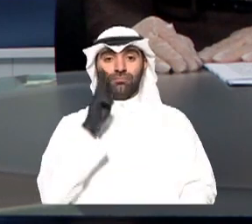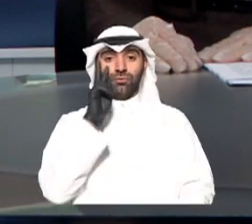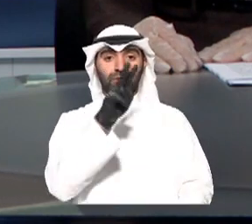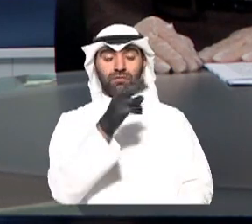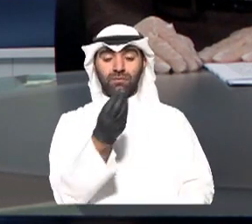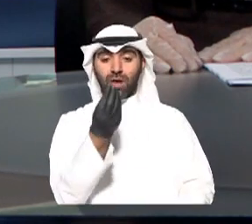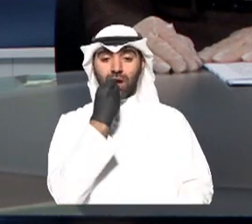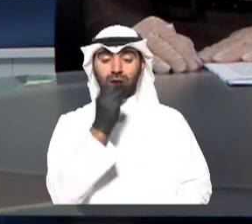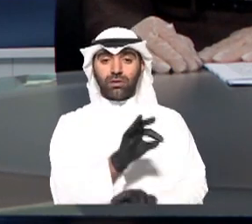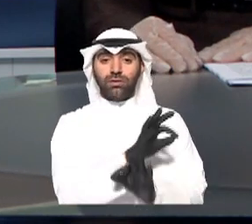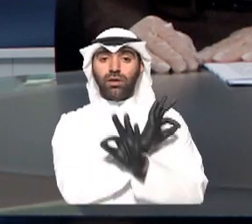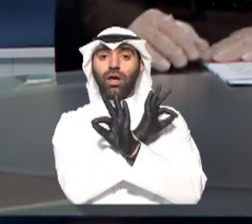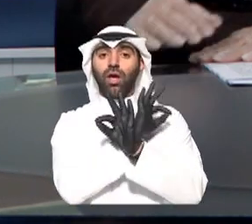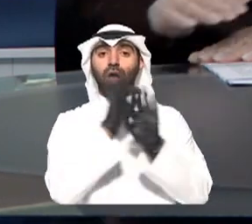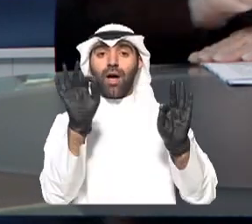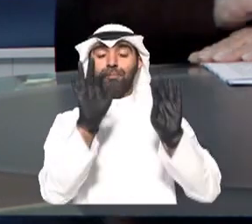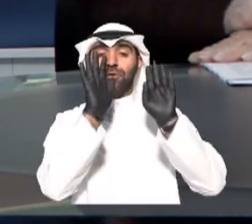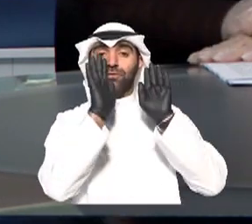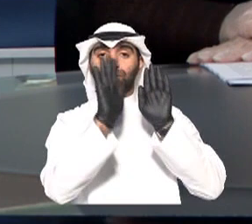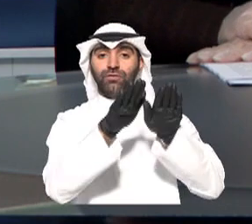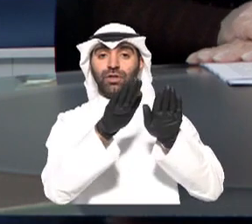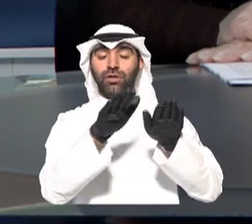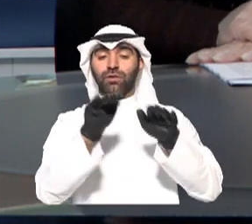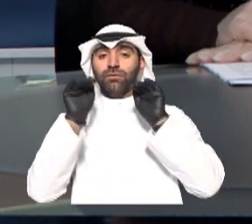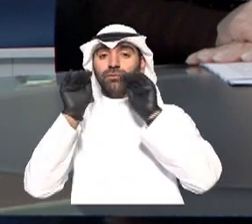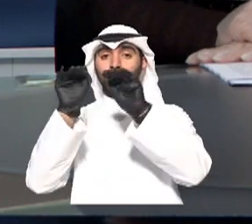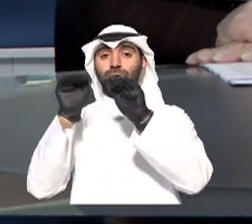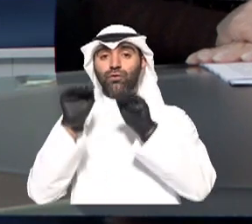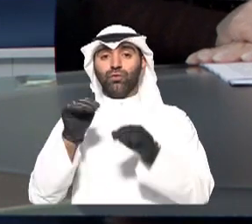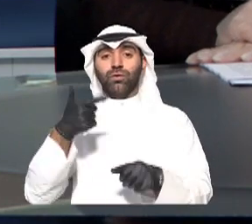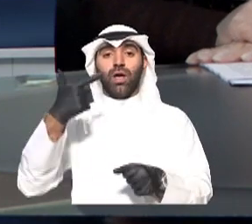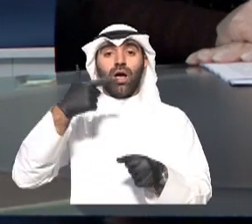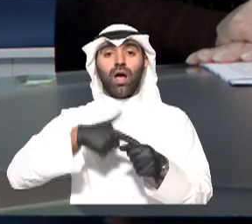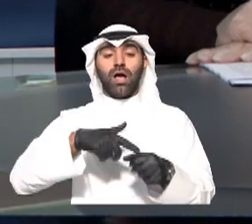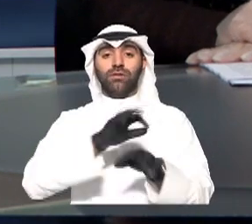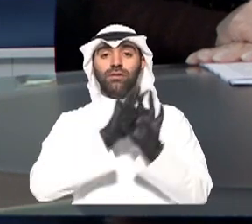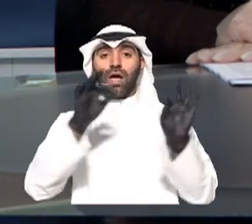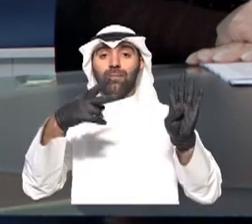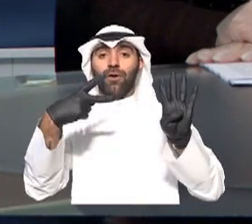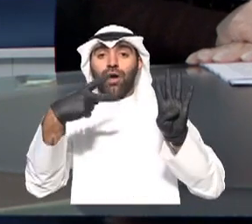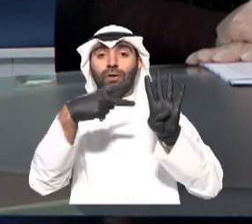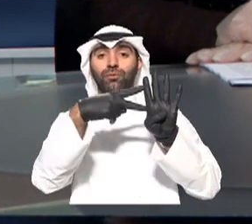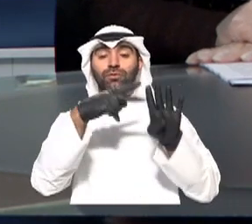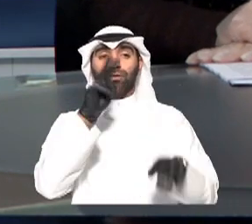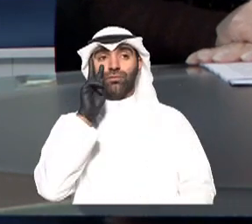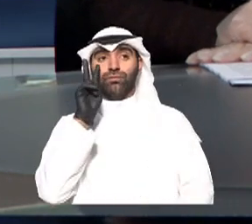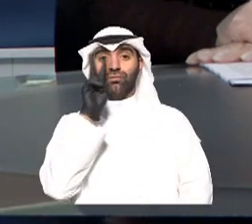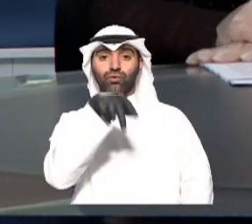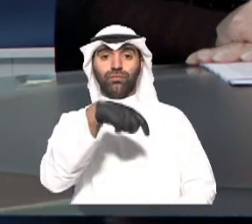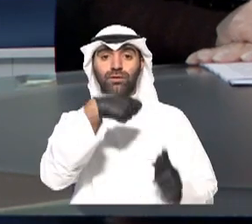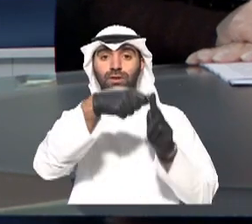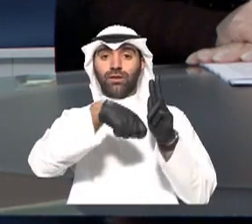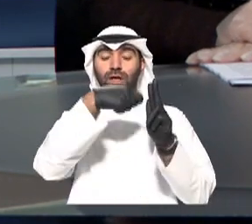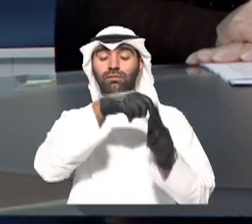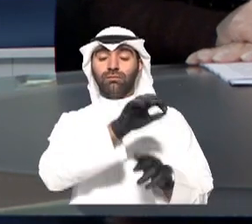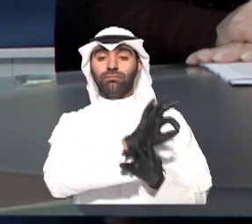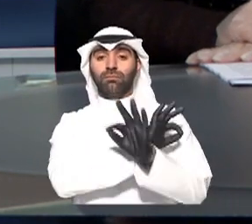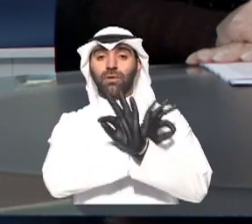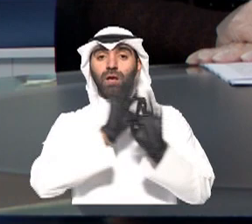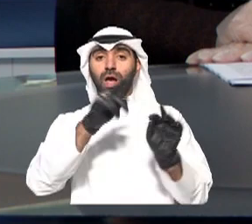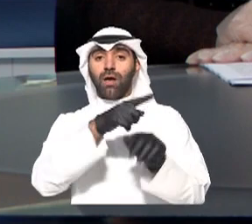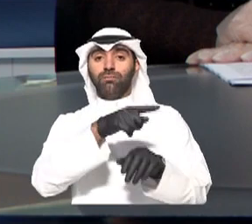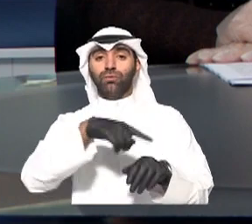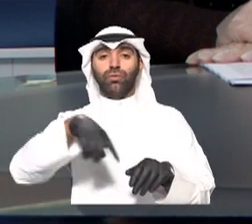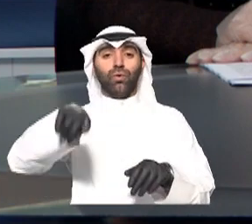الغذائية والسلع الاستهلاكية والغاز وعلى مدار الساعة، في مشهد يؤكد تكاتف كل الجهات لإنجاح